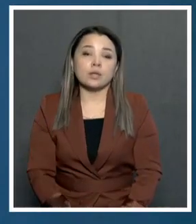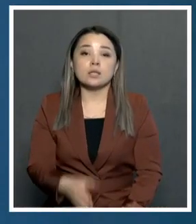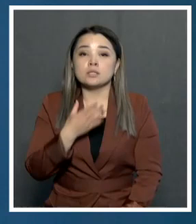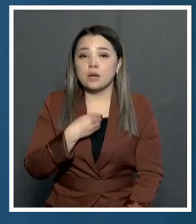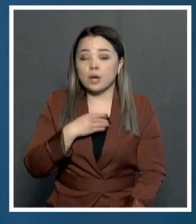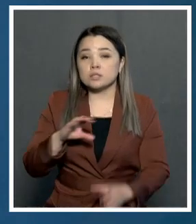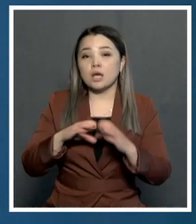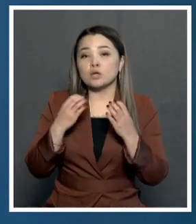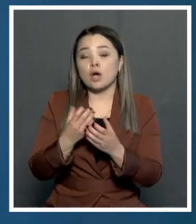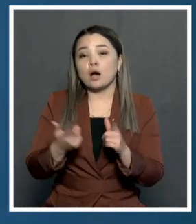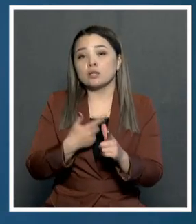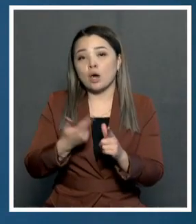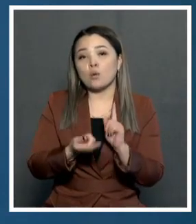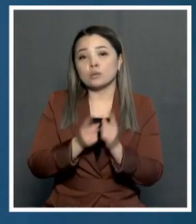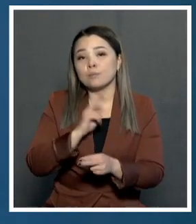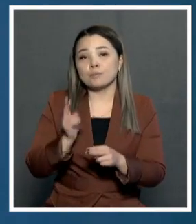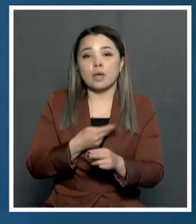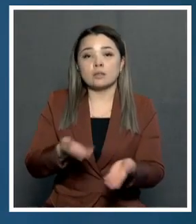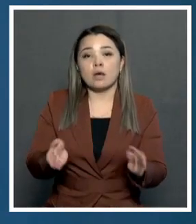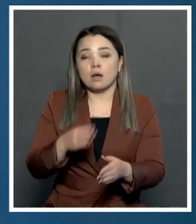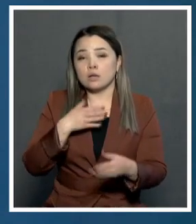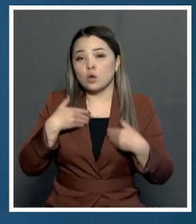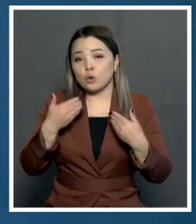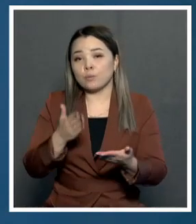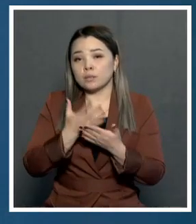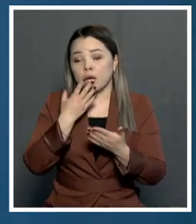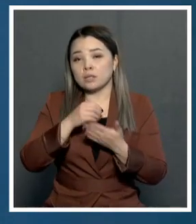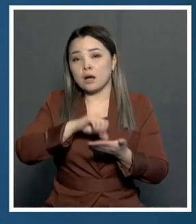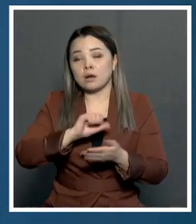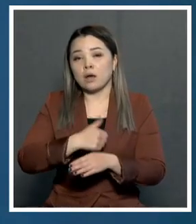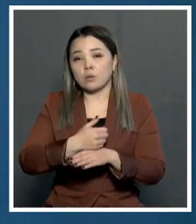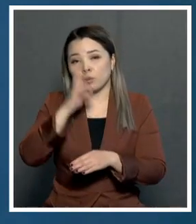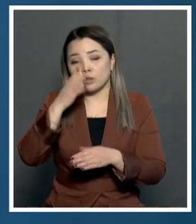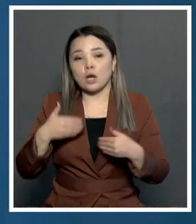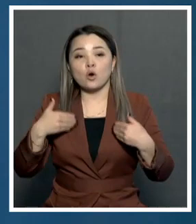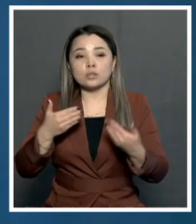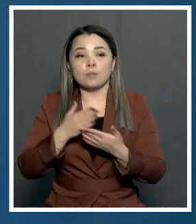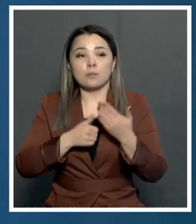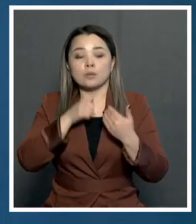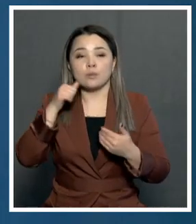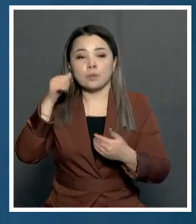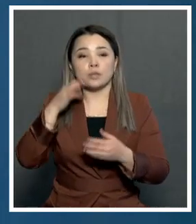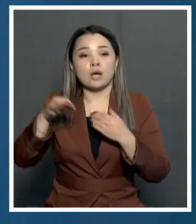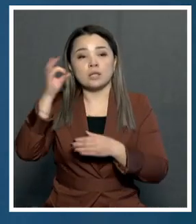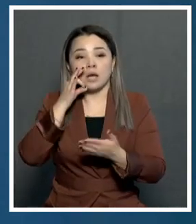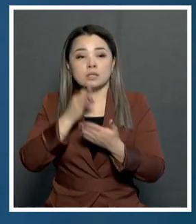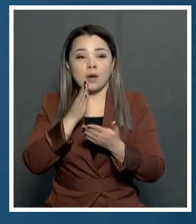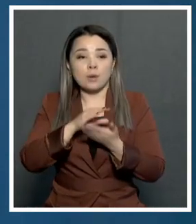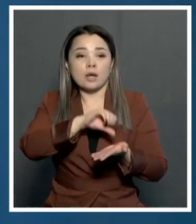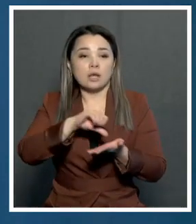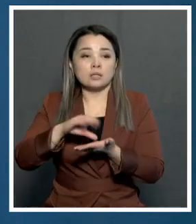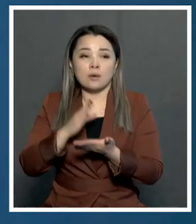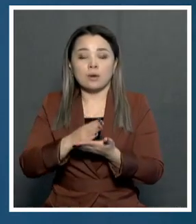Семейдегі стадионның атауы өзгеріссіз қалуы тиіс. Ұсынысқа қатысты елбасы осындай пікір білдірді. Естеріңізге сала кетейік, Семейдің зиялы қауым